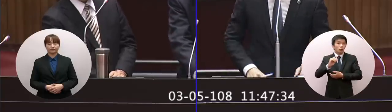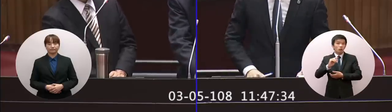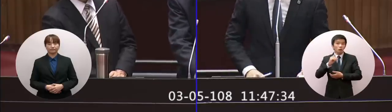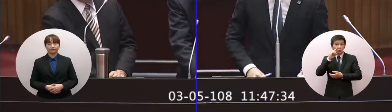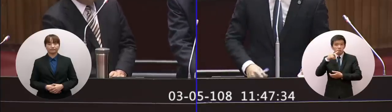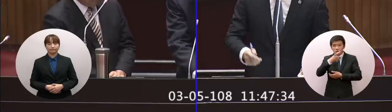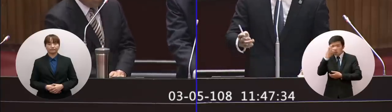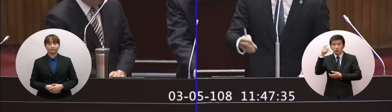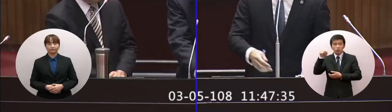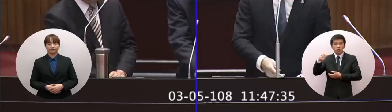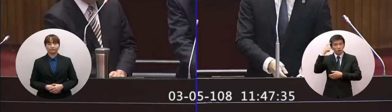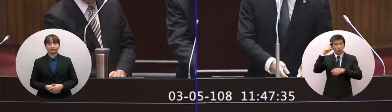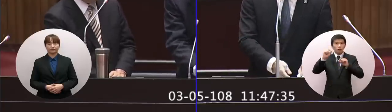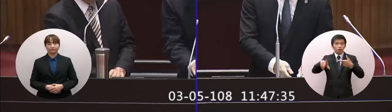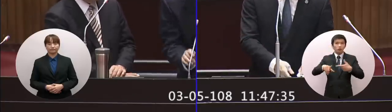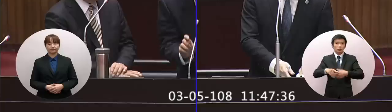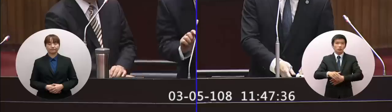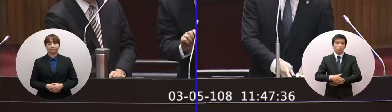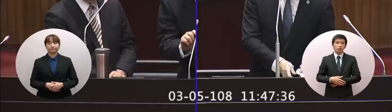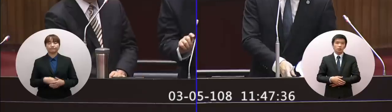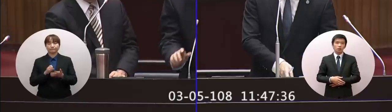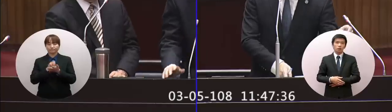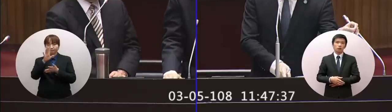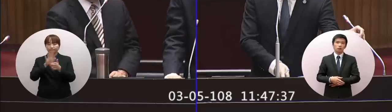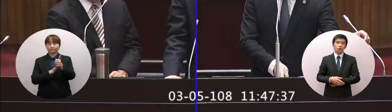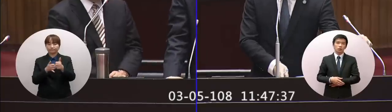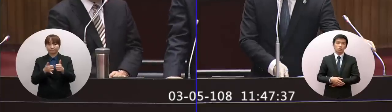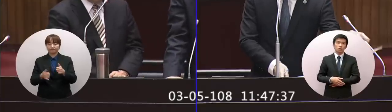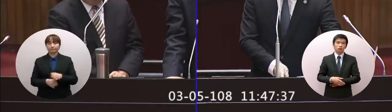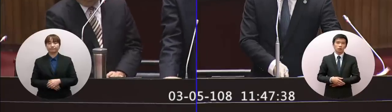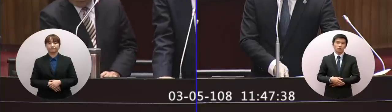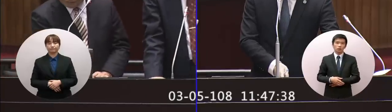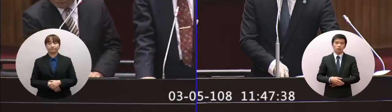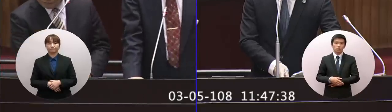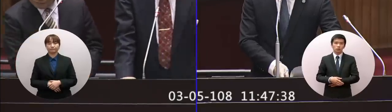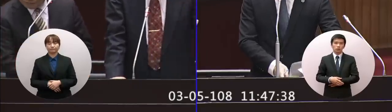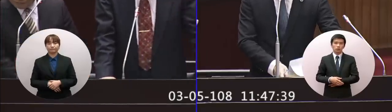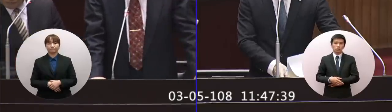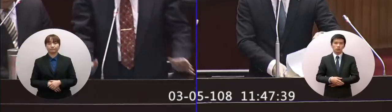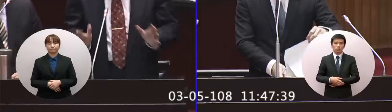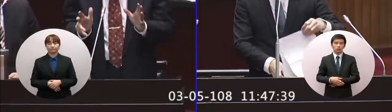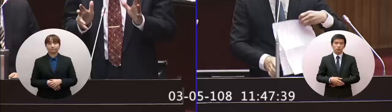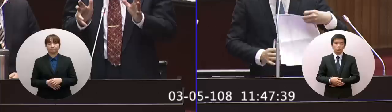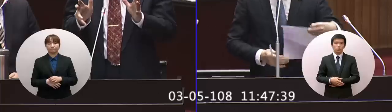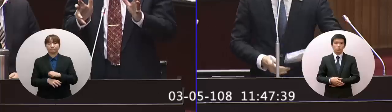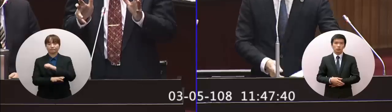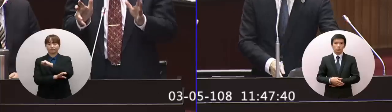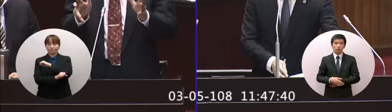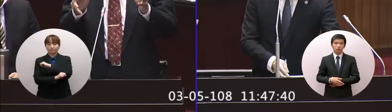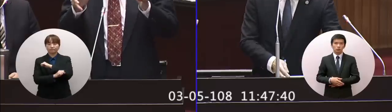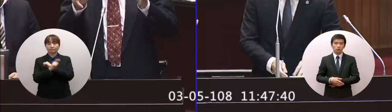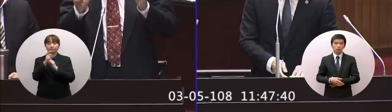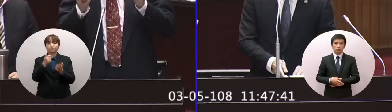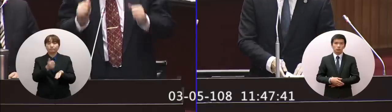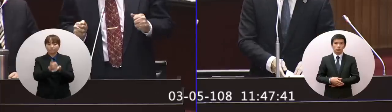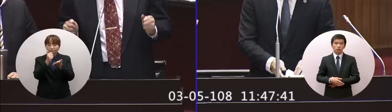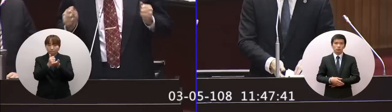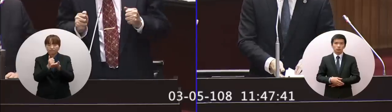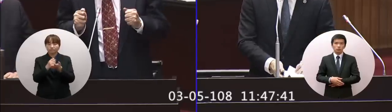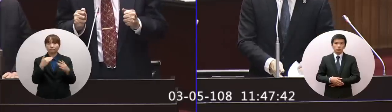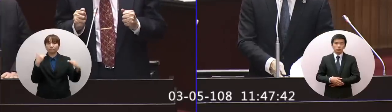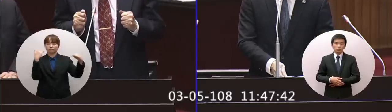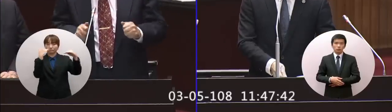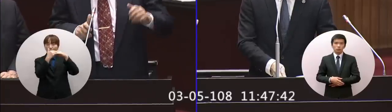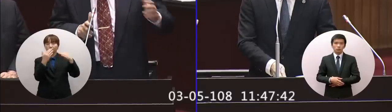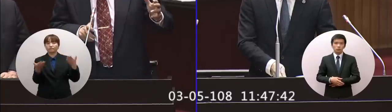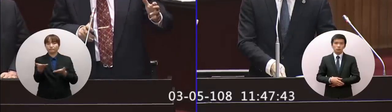煞敢那毋是安尼呢？ 我甲委员报告吼，因为基本上是鼓励对等的